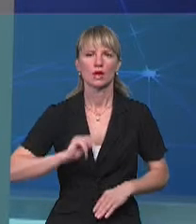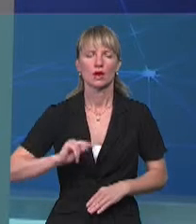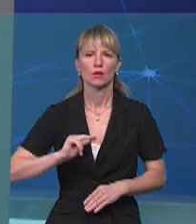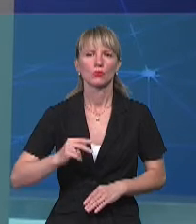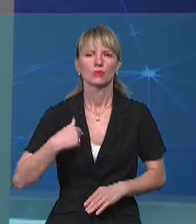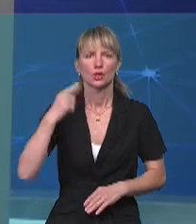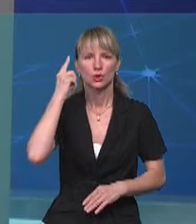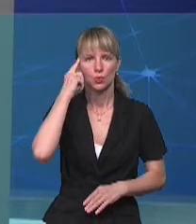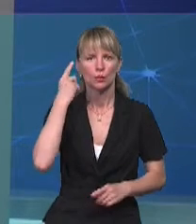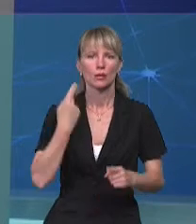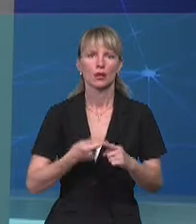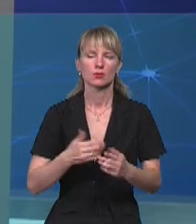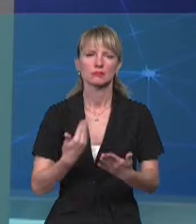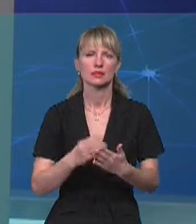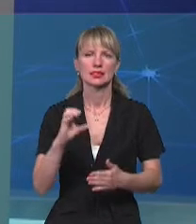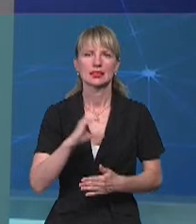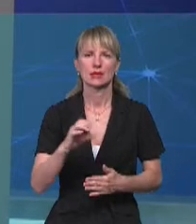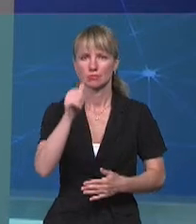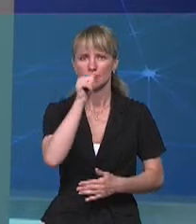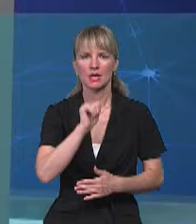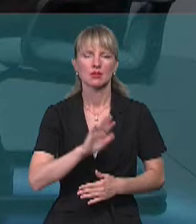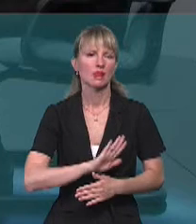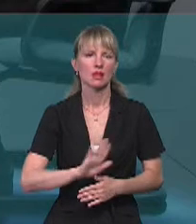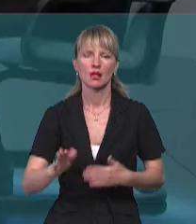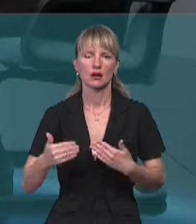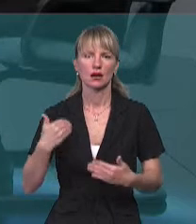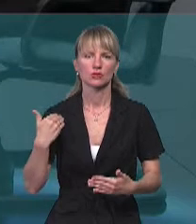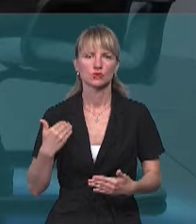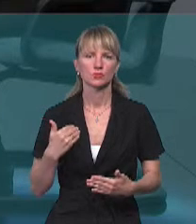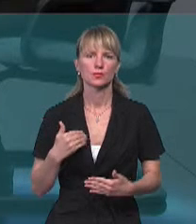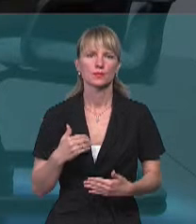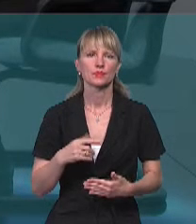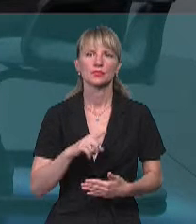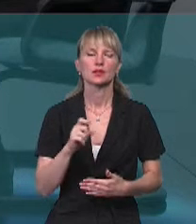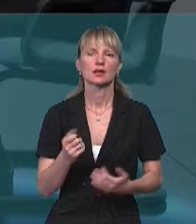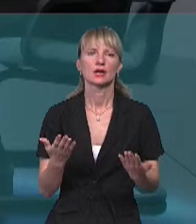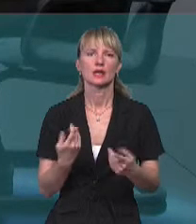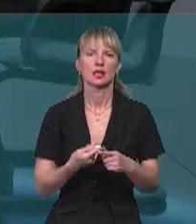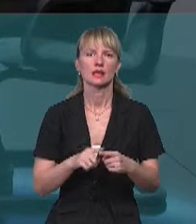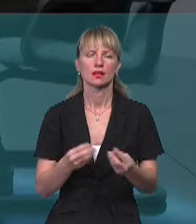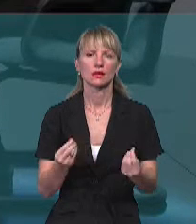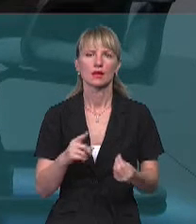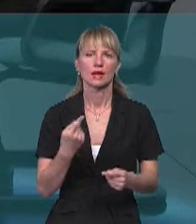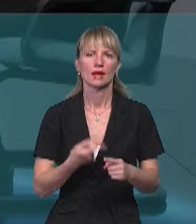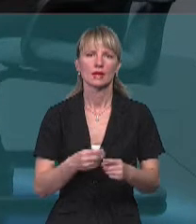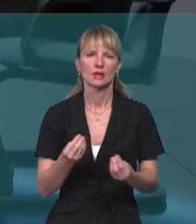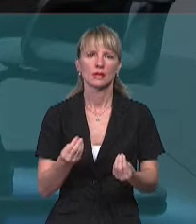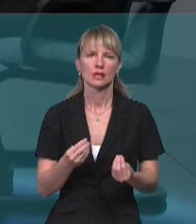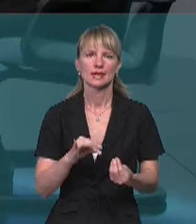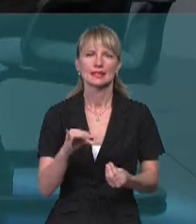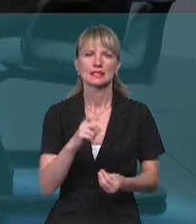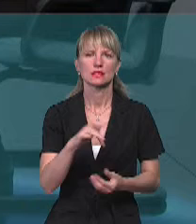это примерно сентябрь месяц, не раньше. А звідки ці кошти? Це гроші міського